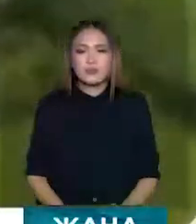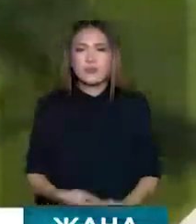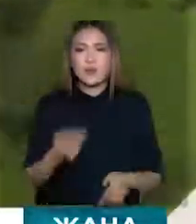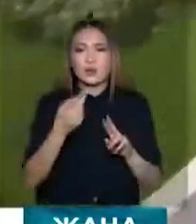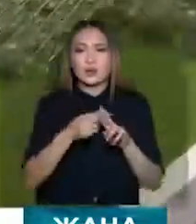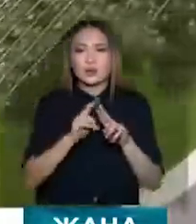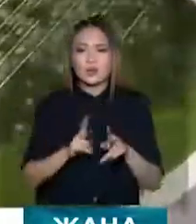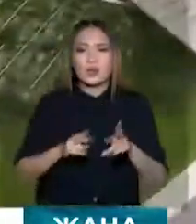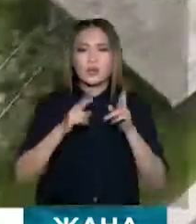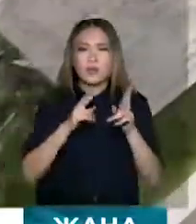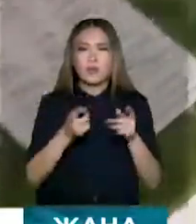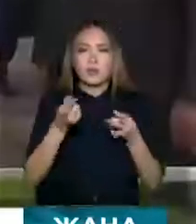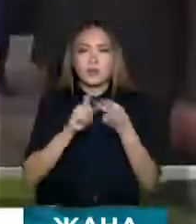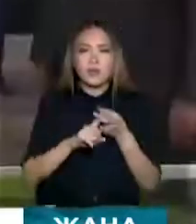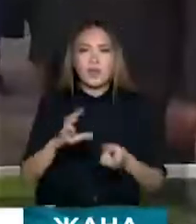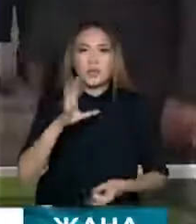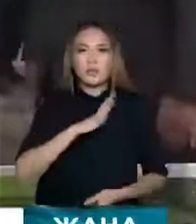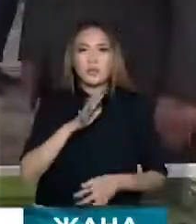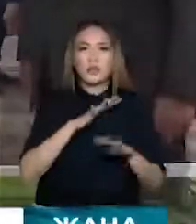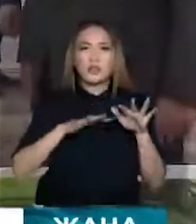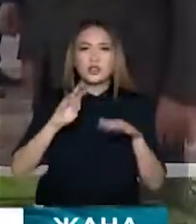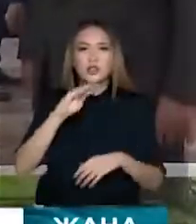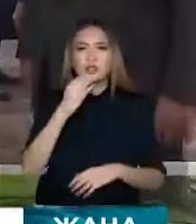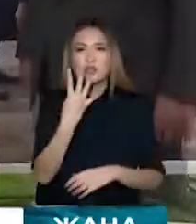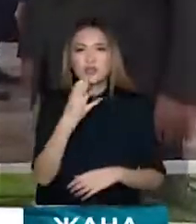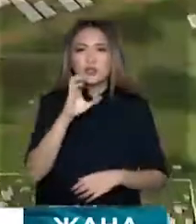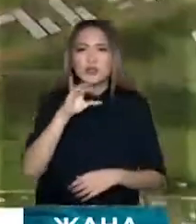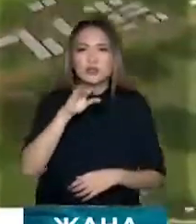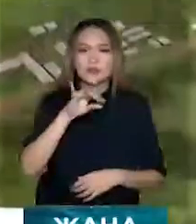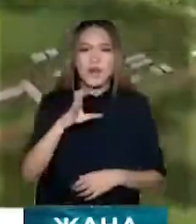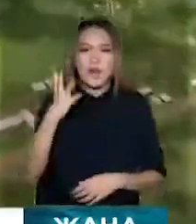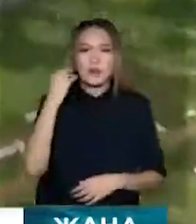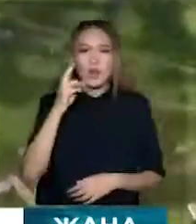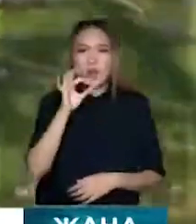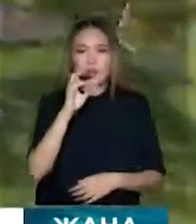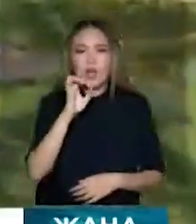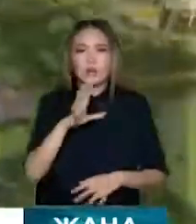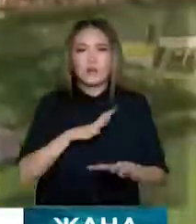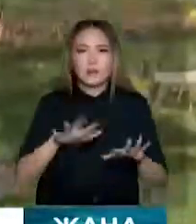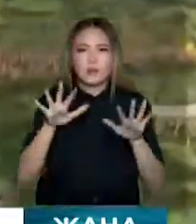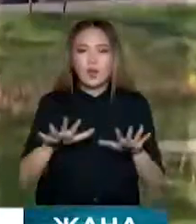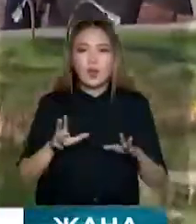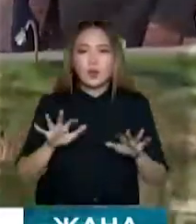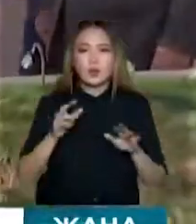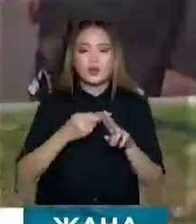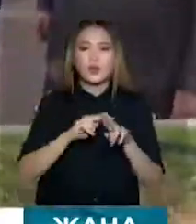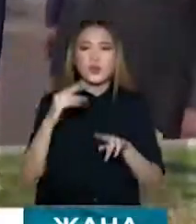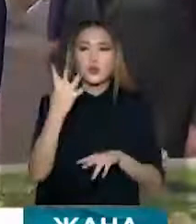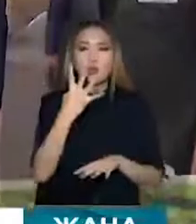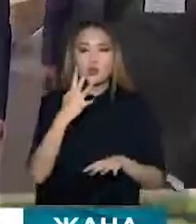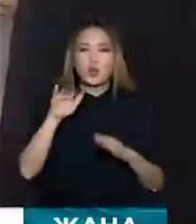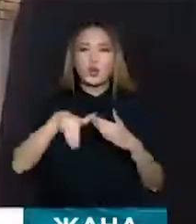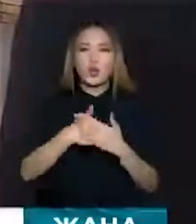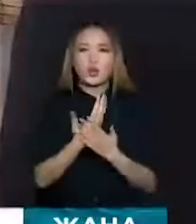Осы сапары барысында мемлекет басшысы G4 City жобасымен танысты. Бұл Алматы Қонаев аралығында орналасатын 4 заманауи аудан